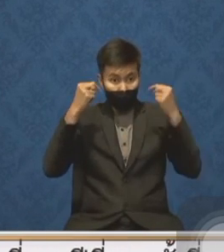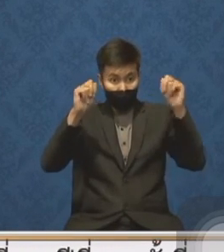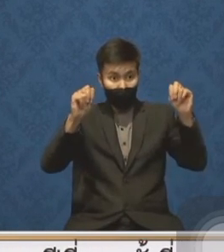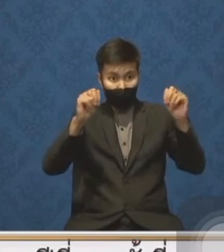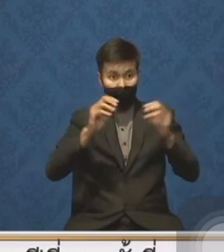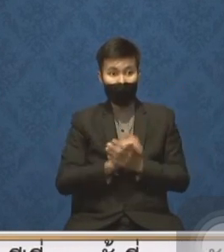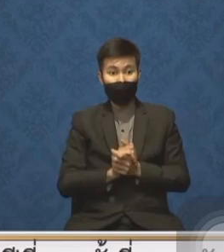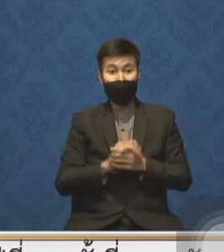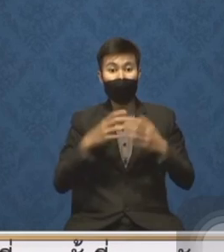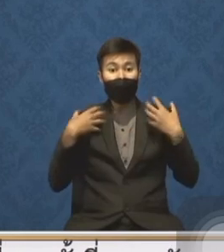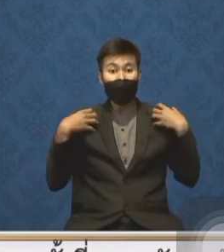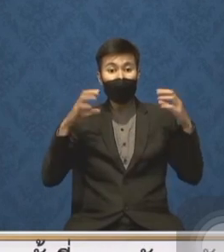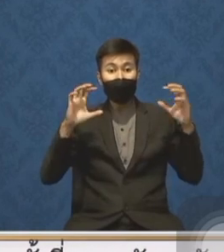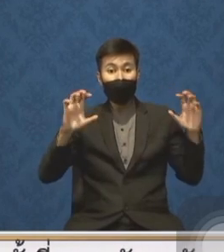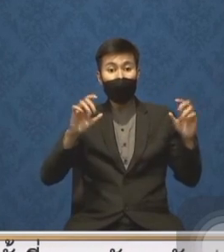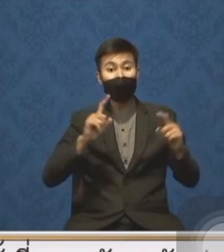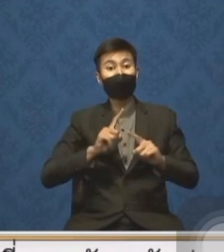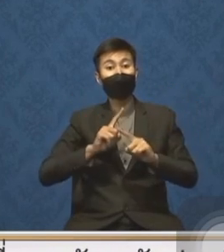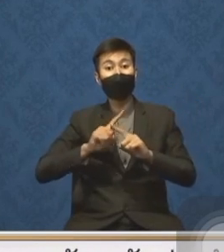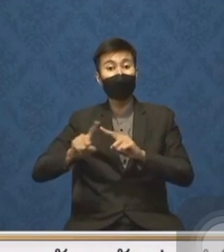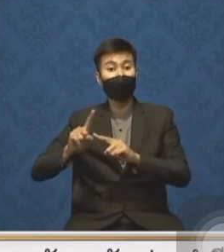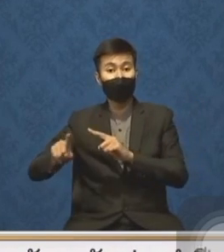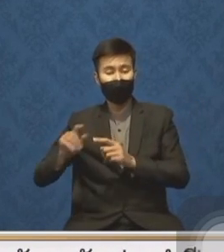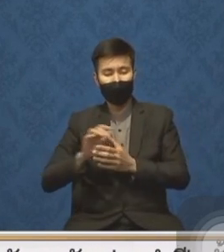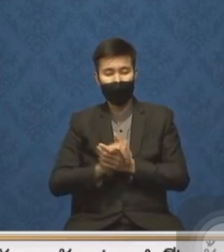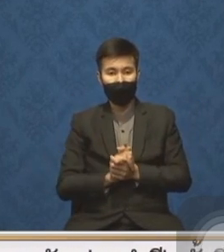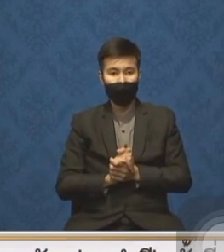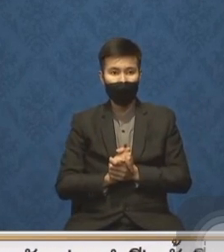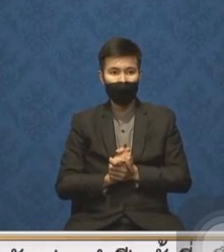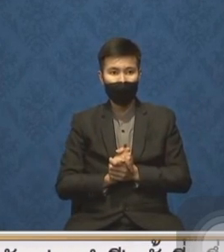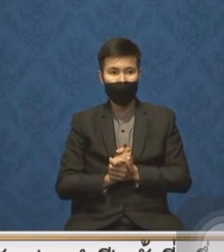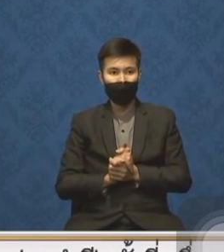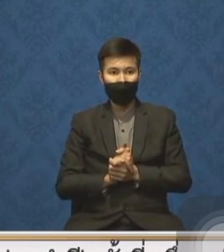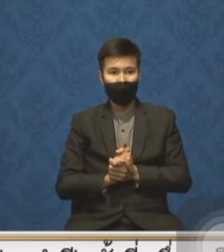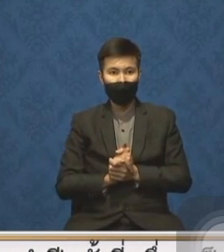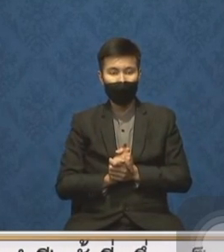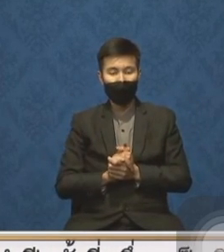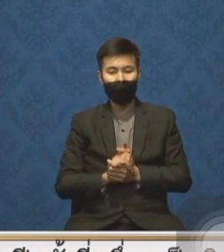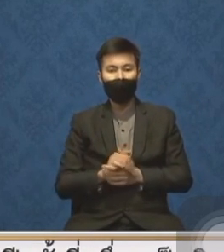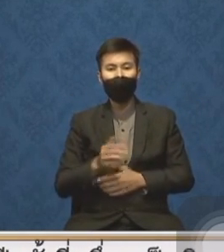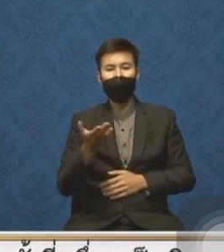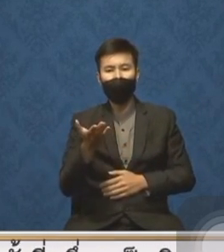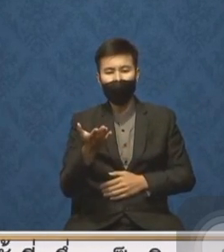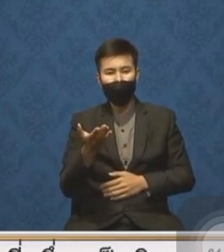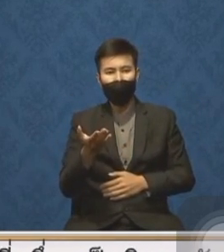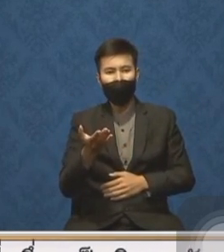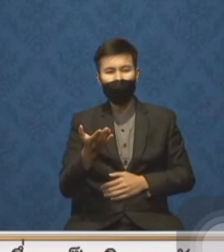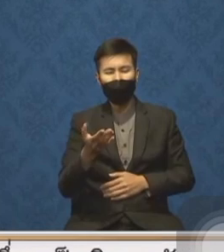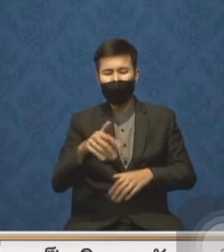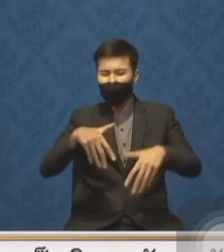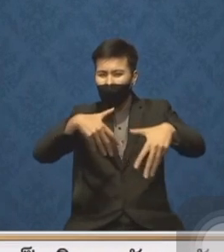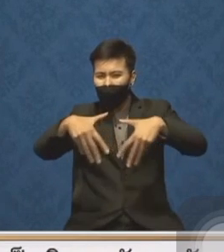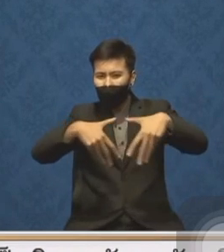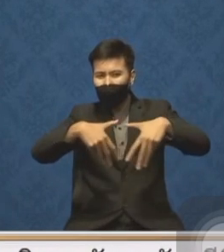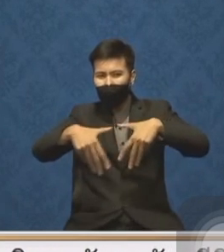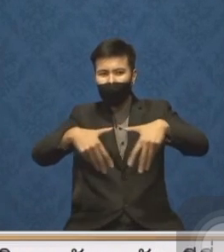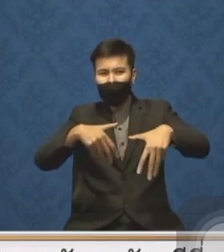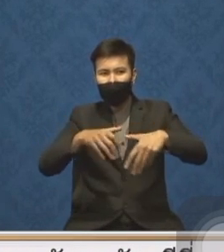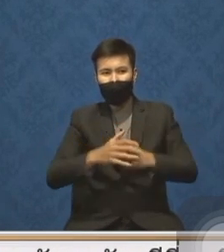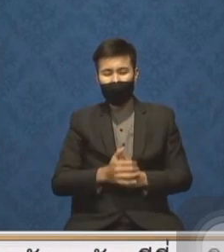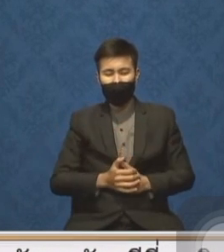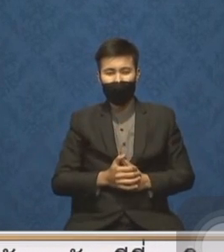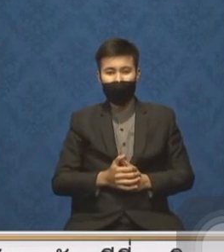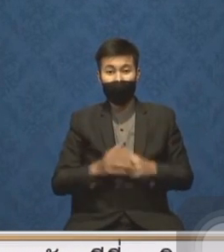บาลใดก็แล้วแต่นะครับที่เรียกร้องหาสำนึกจากประชาชนในขณะที่รัฐบาล